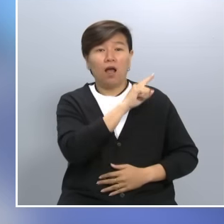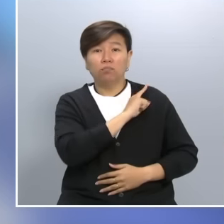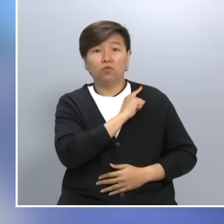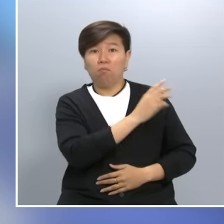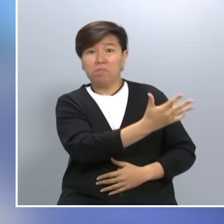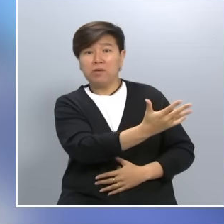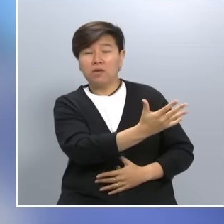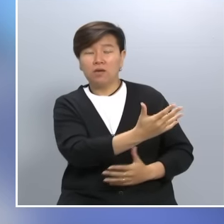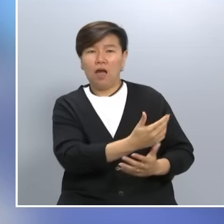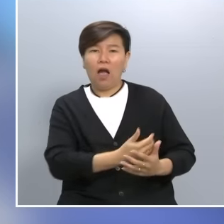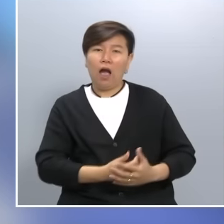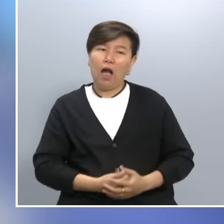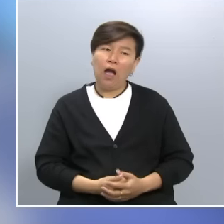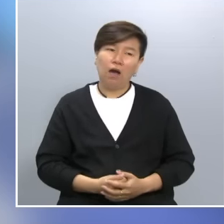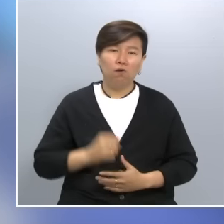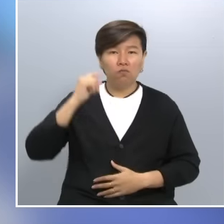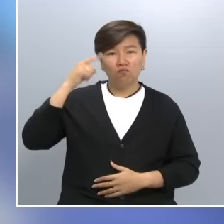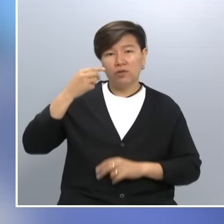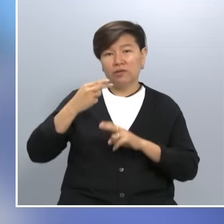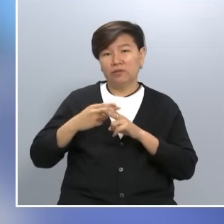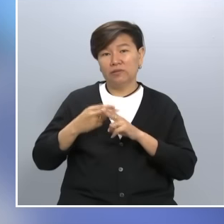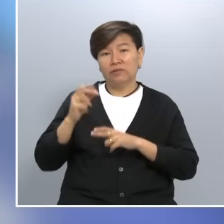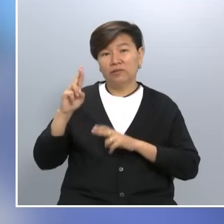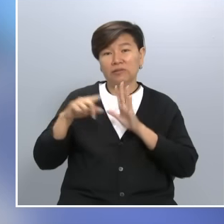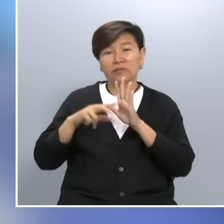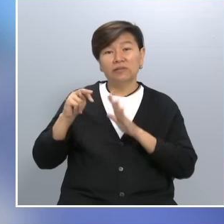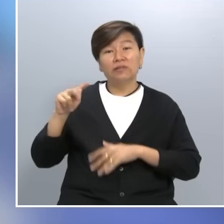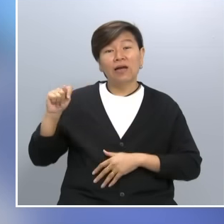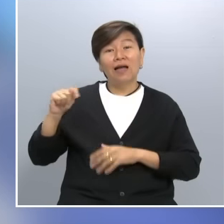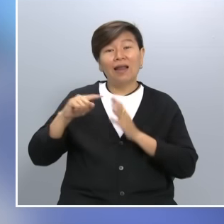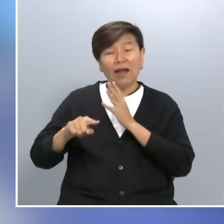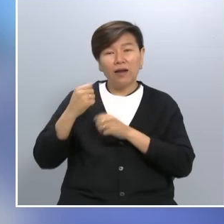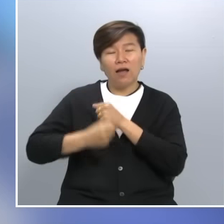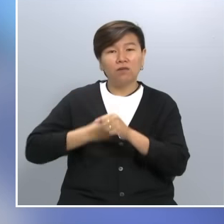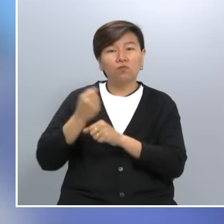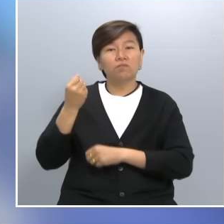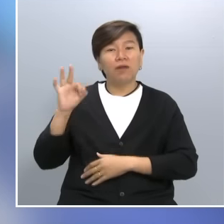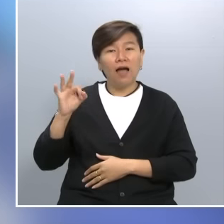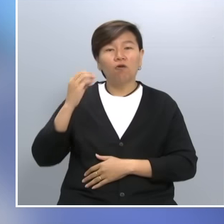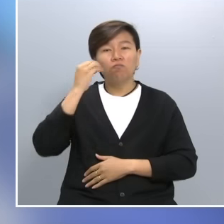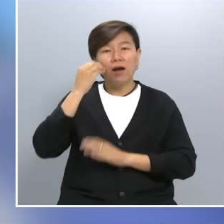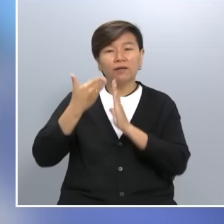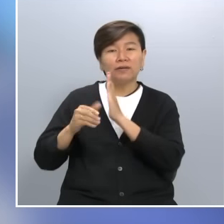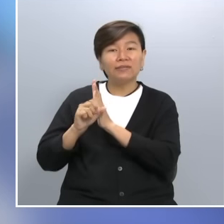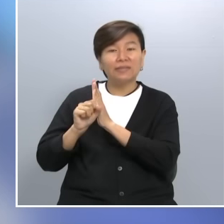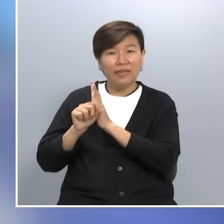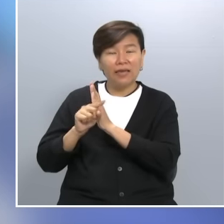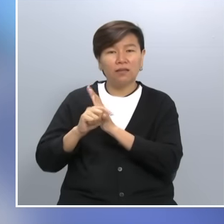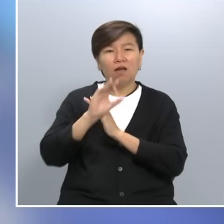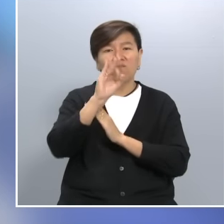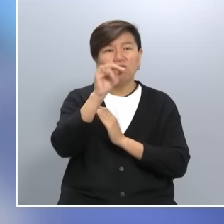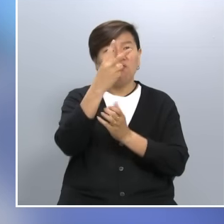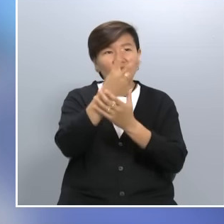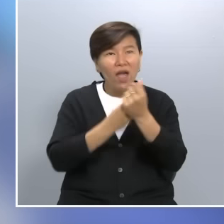เรื่องของน้องรัค่ะน้องรัตเนี่ยเป็นสาวศรีสะเกษอายุ 19ปีบอกว่ารู้จักแฟนผ่านทางเฟซเนี่ยนะ